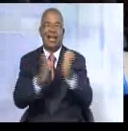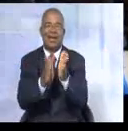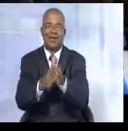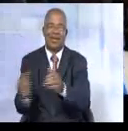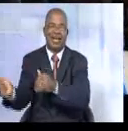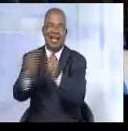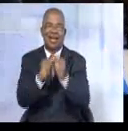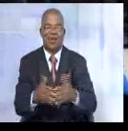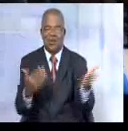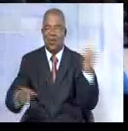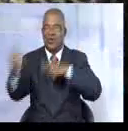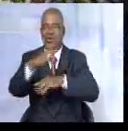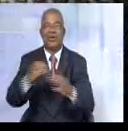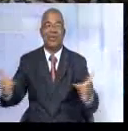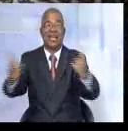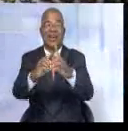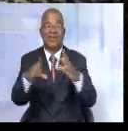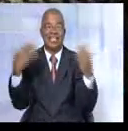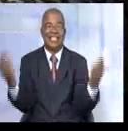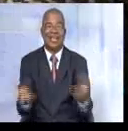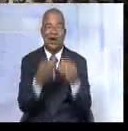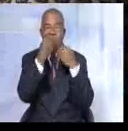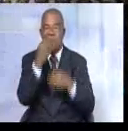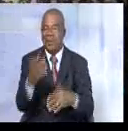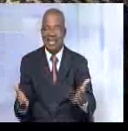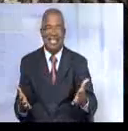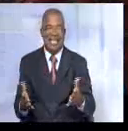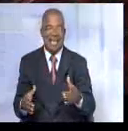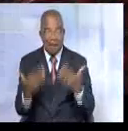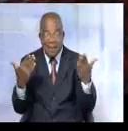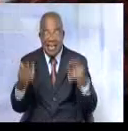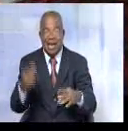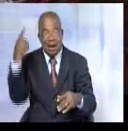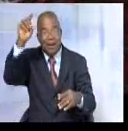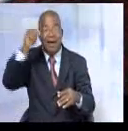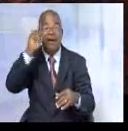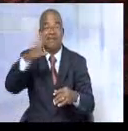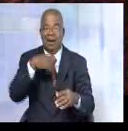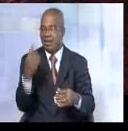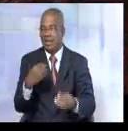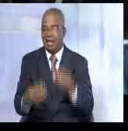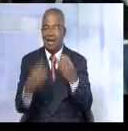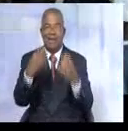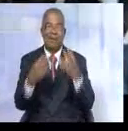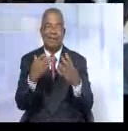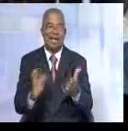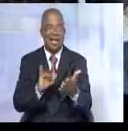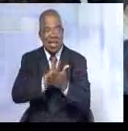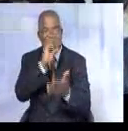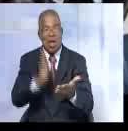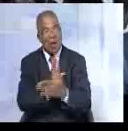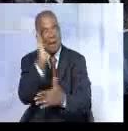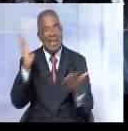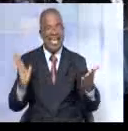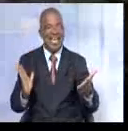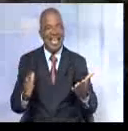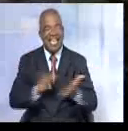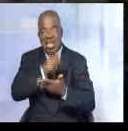retrouvés. Bonne affaire pour les tenanciers de maquis et restaurants qui se frottent les mains en fin de